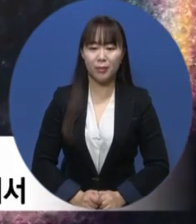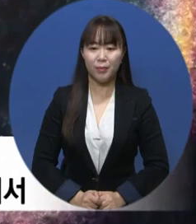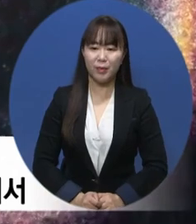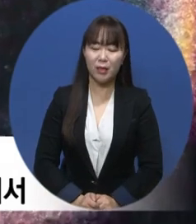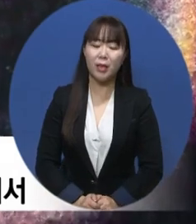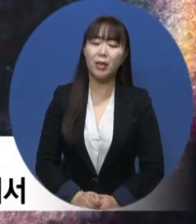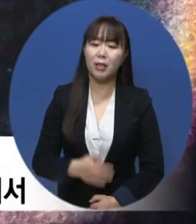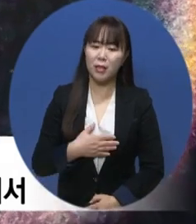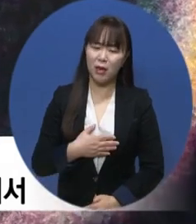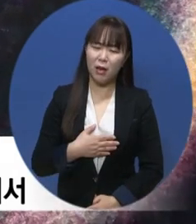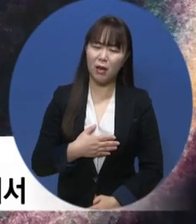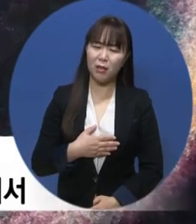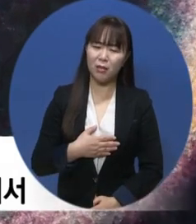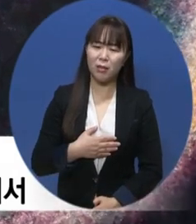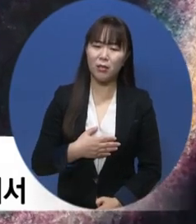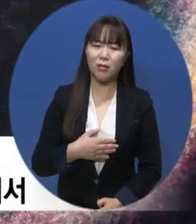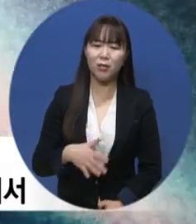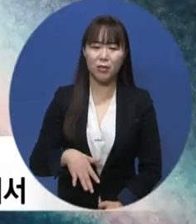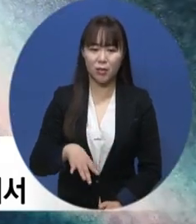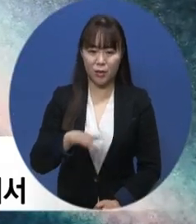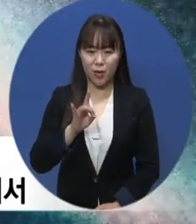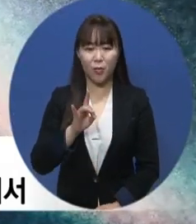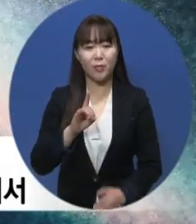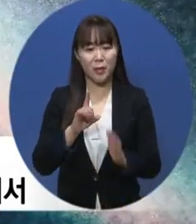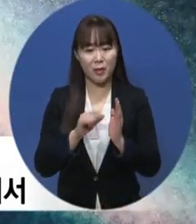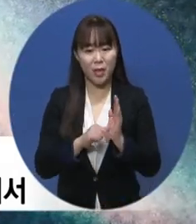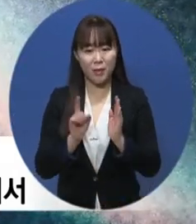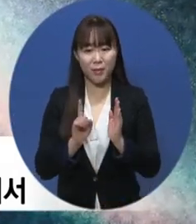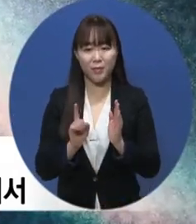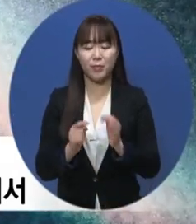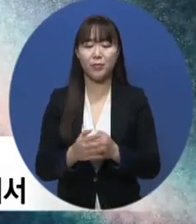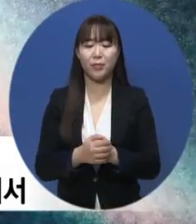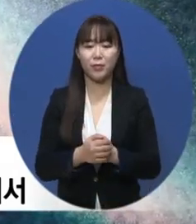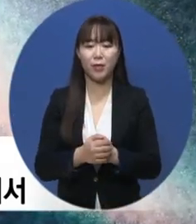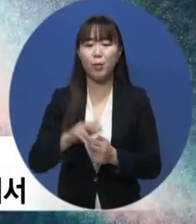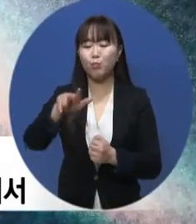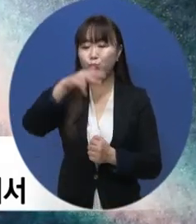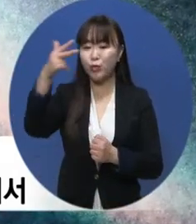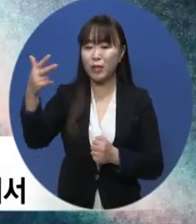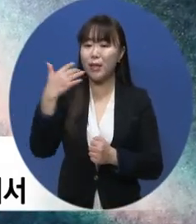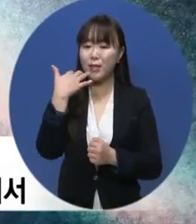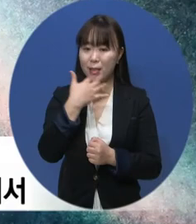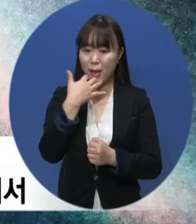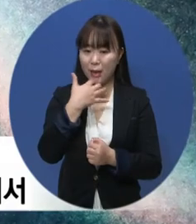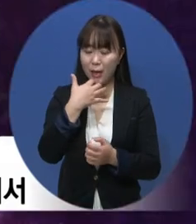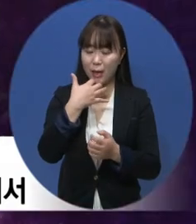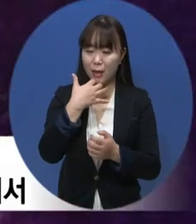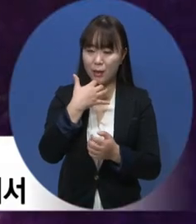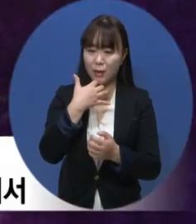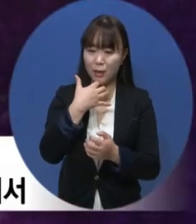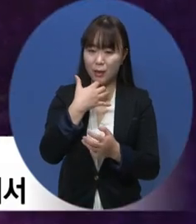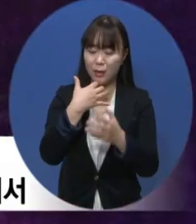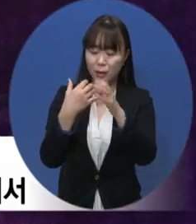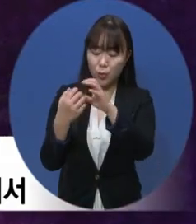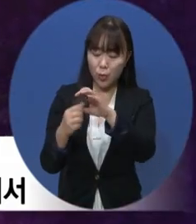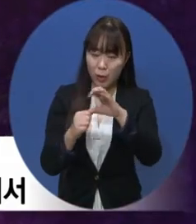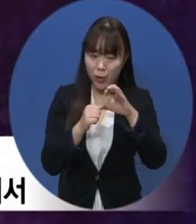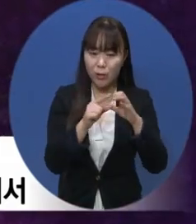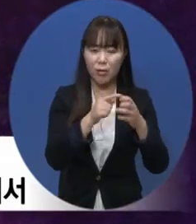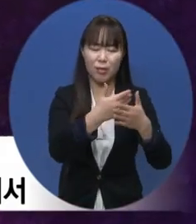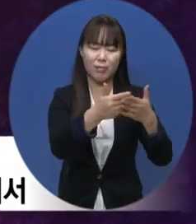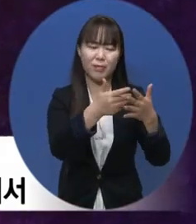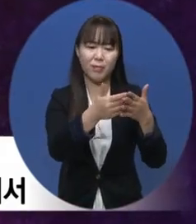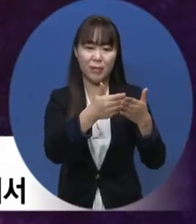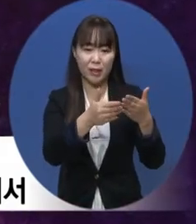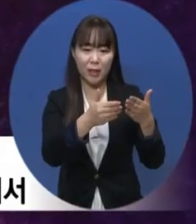제가 초창기 작품은 무지개 색감을 이용해서 채색을